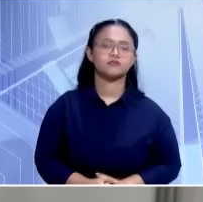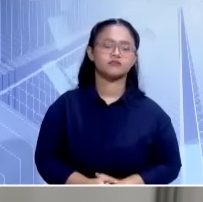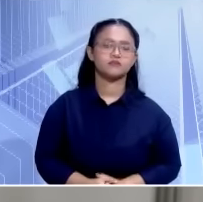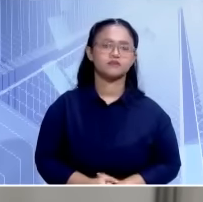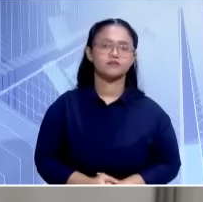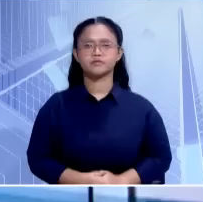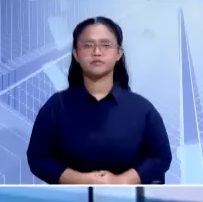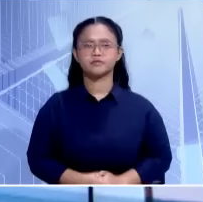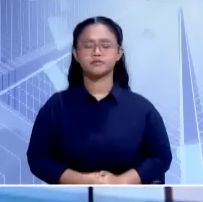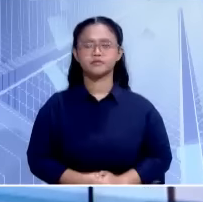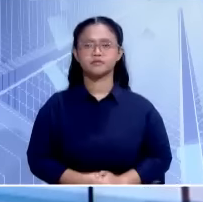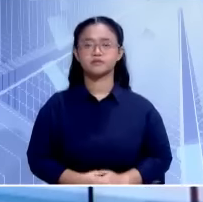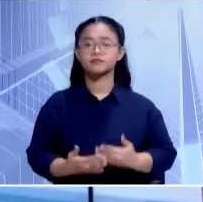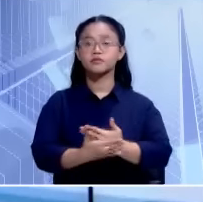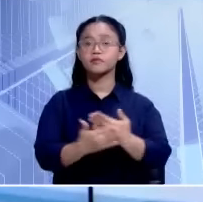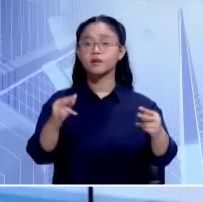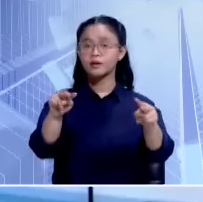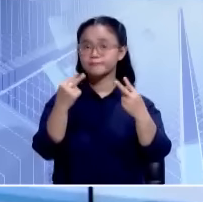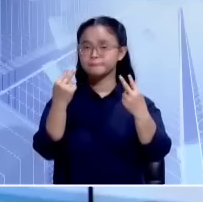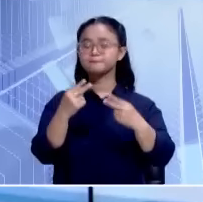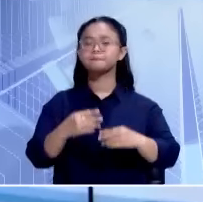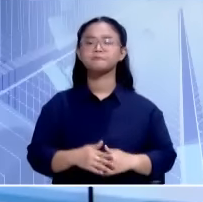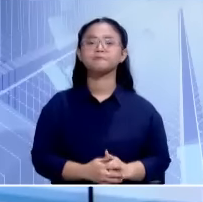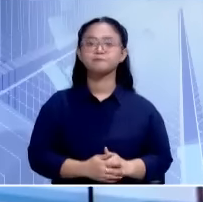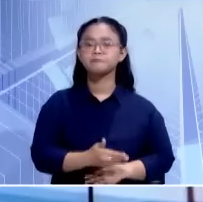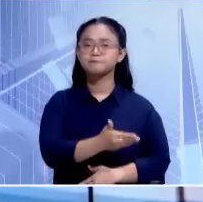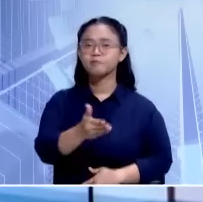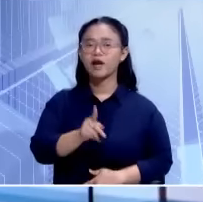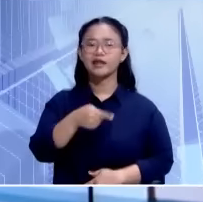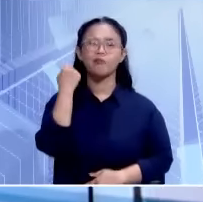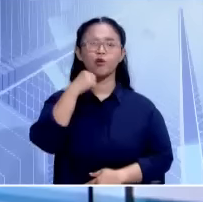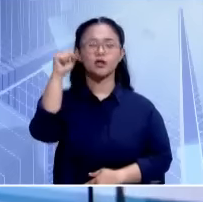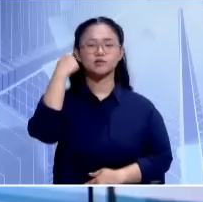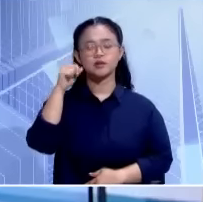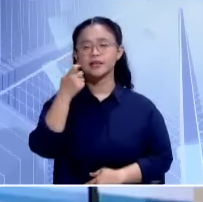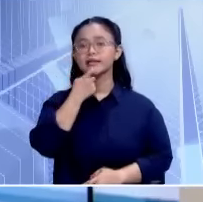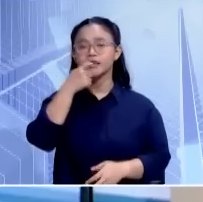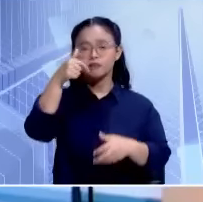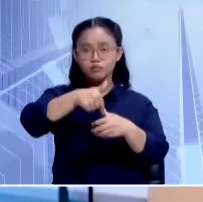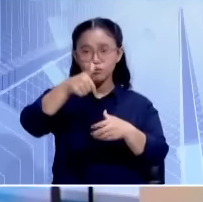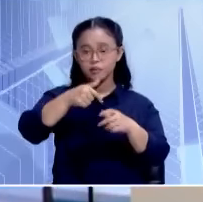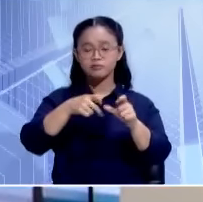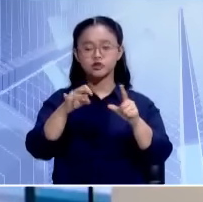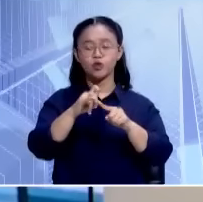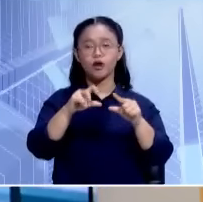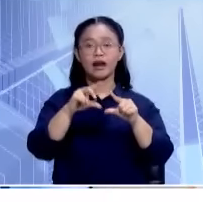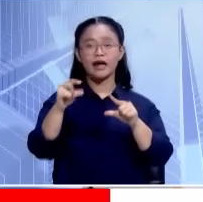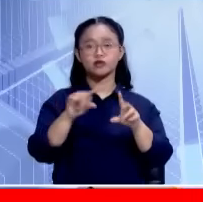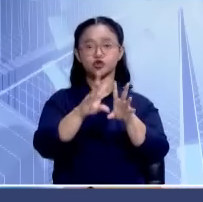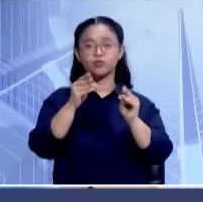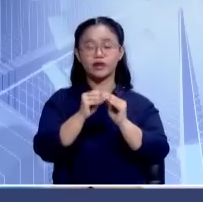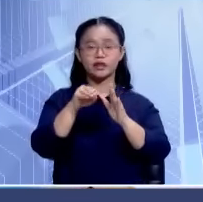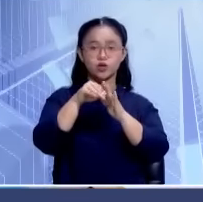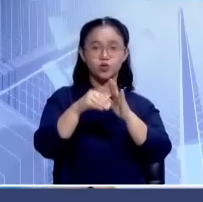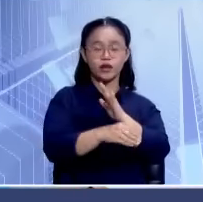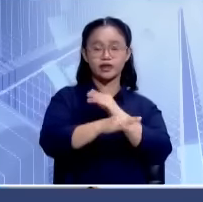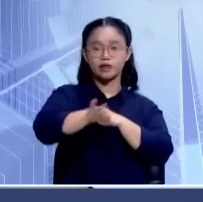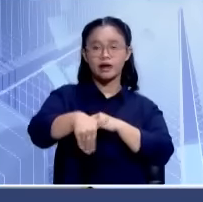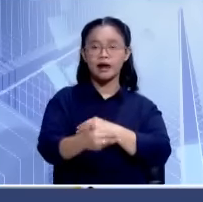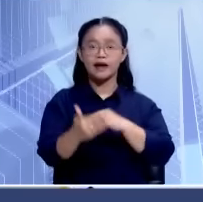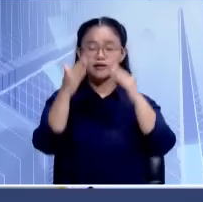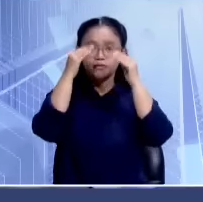melaporkan. Anda masih di Lintas iNews siang. Pemirsa, protes kuota BBM jenis solar dikurangi, ratusan nelayan menunjuk rasa di